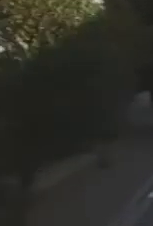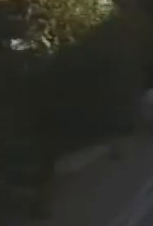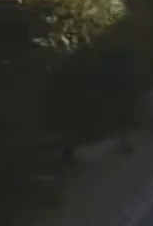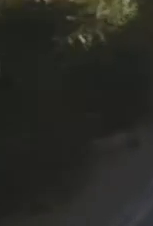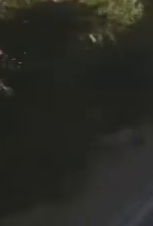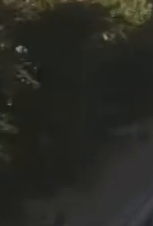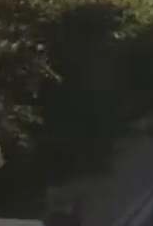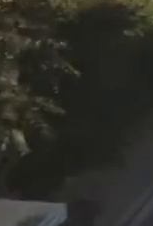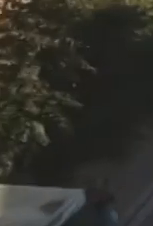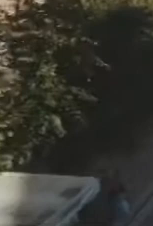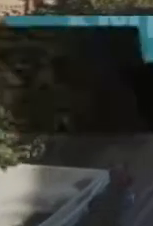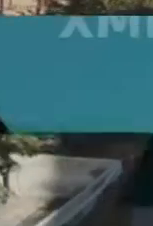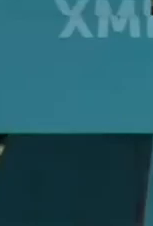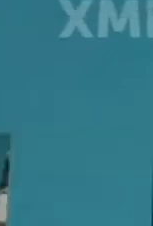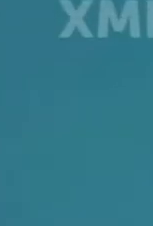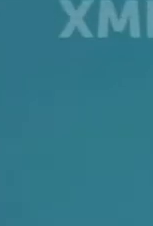Дякую.